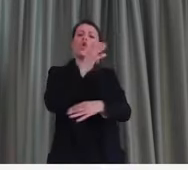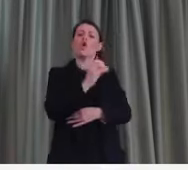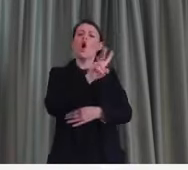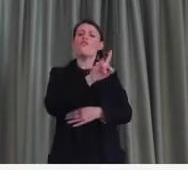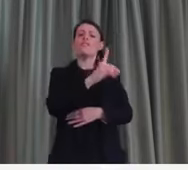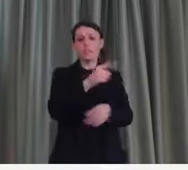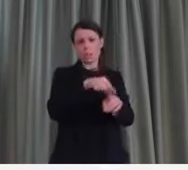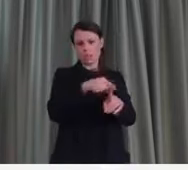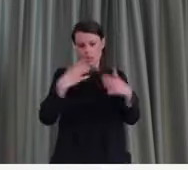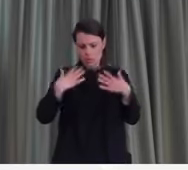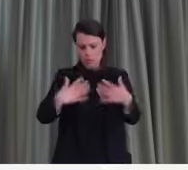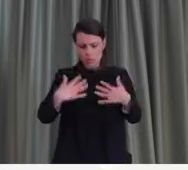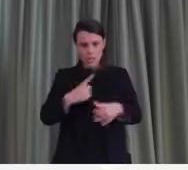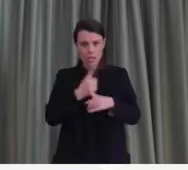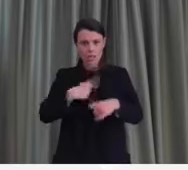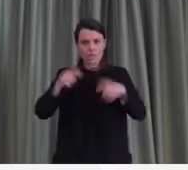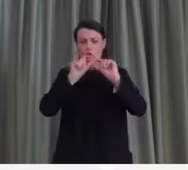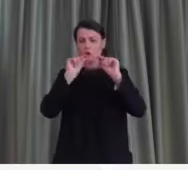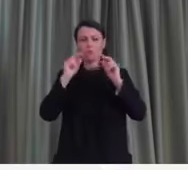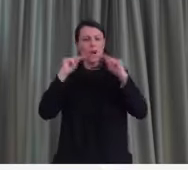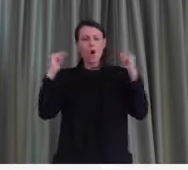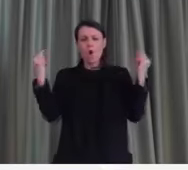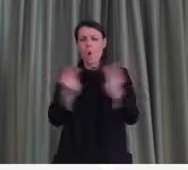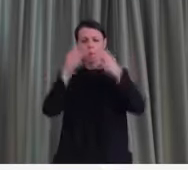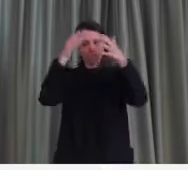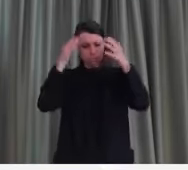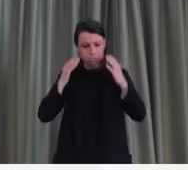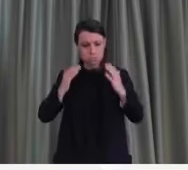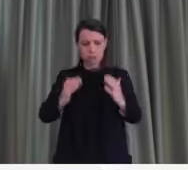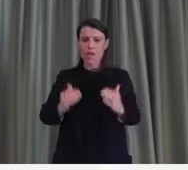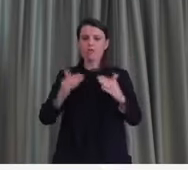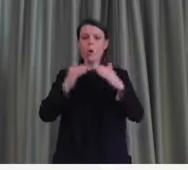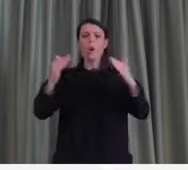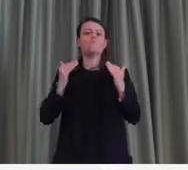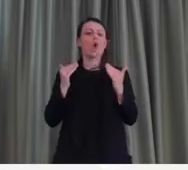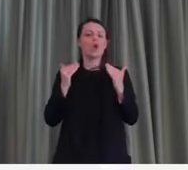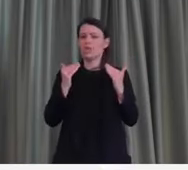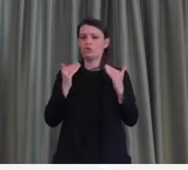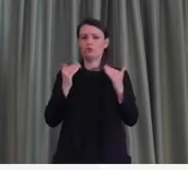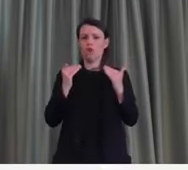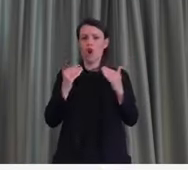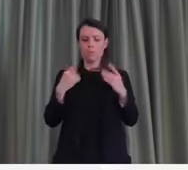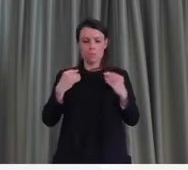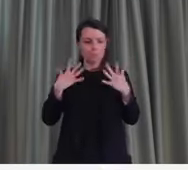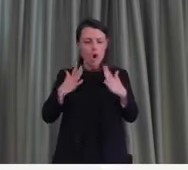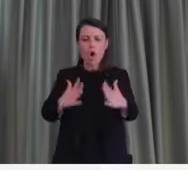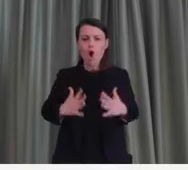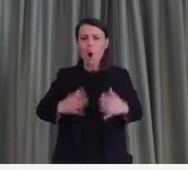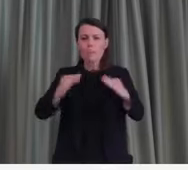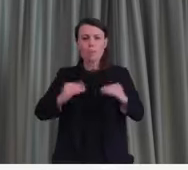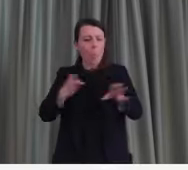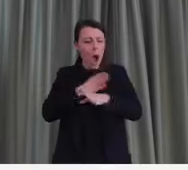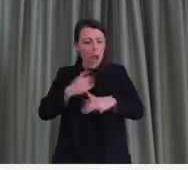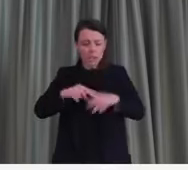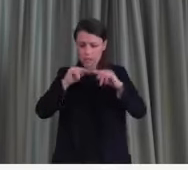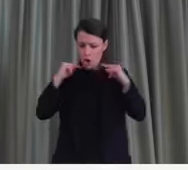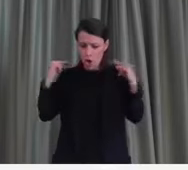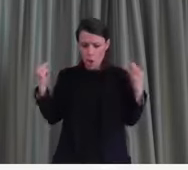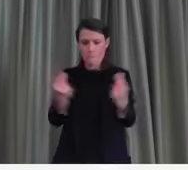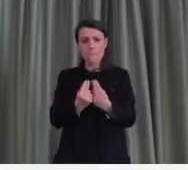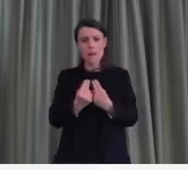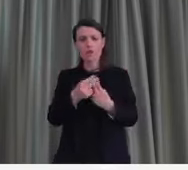deve essere assolutamente protetto in ogni parte del suo corpo quindi servono visiere servono calzari servono